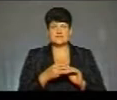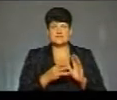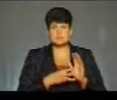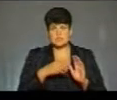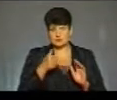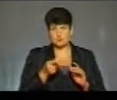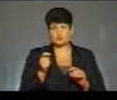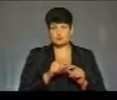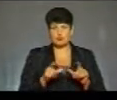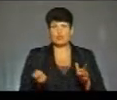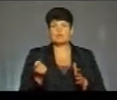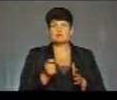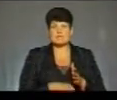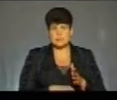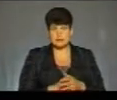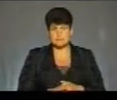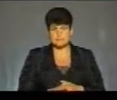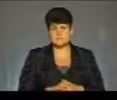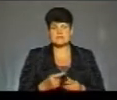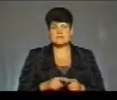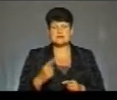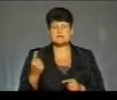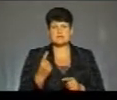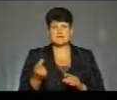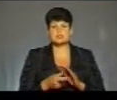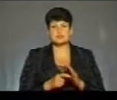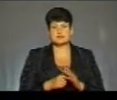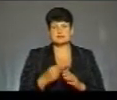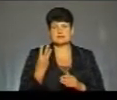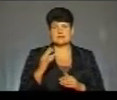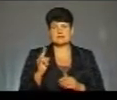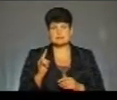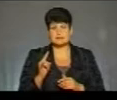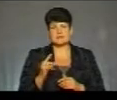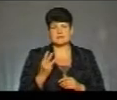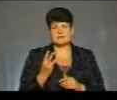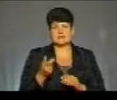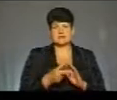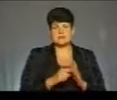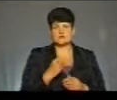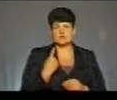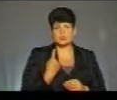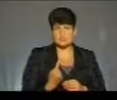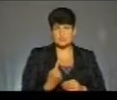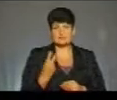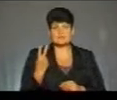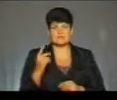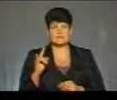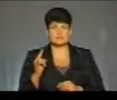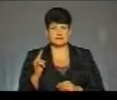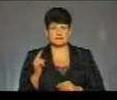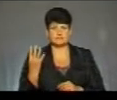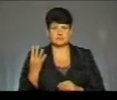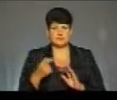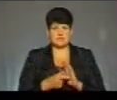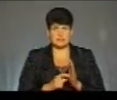2018 році школу закрили. Це є перший клас три дитини, третій клас одна і дві дитини в